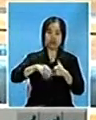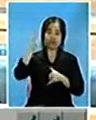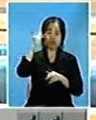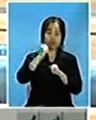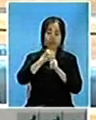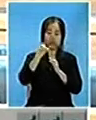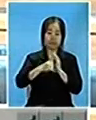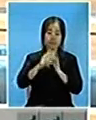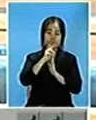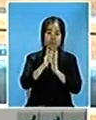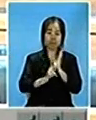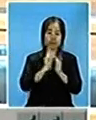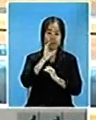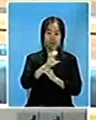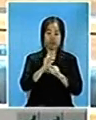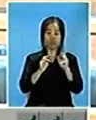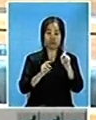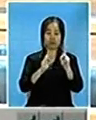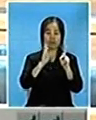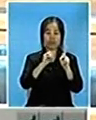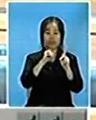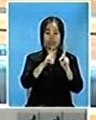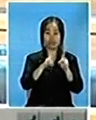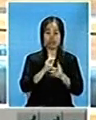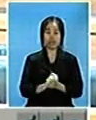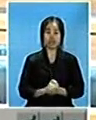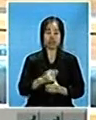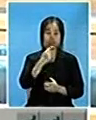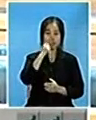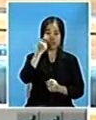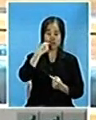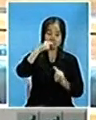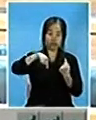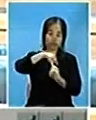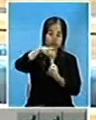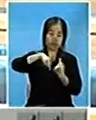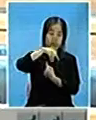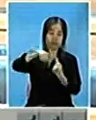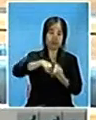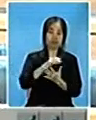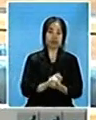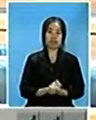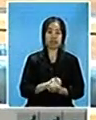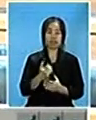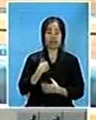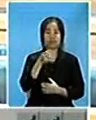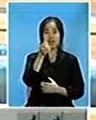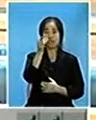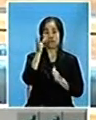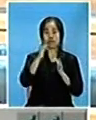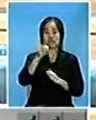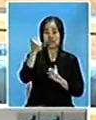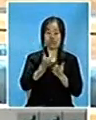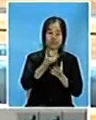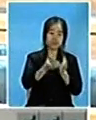ข้อบังคับข้อ61ซ้ำซากวกวนและก็เสียดสีบุคคลอื่นว่าทำเงินหล่นเท่